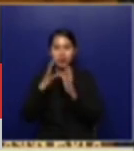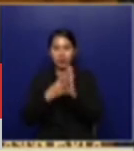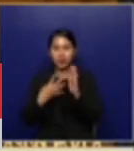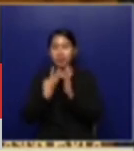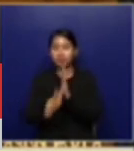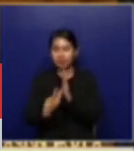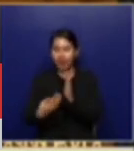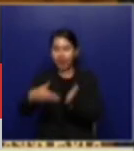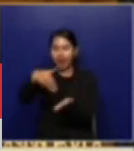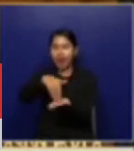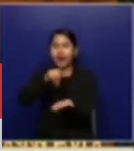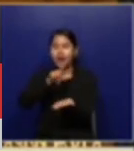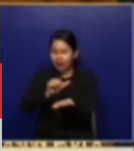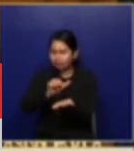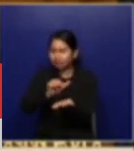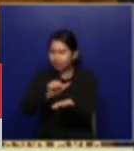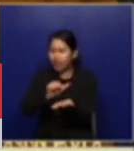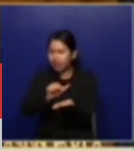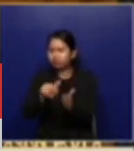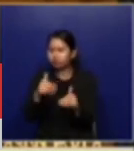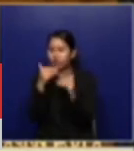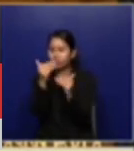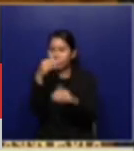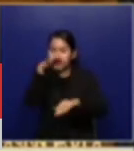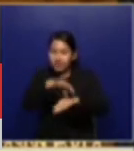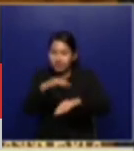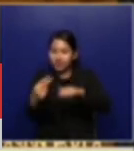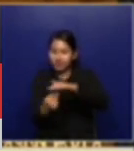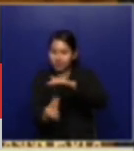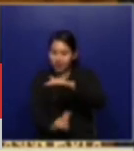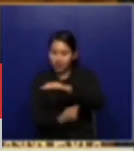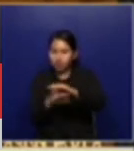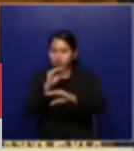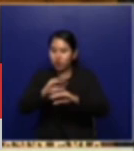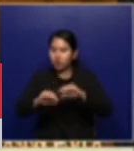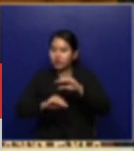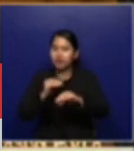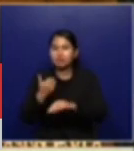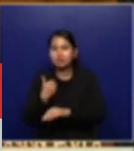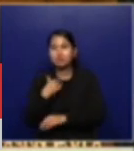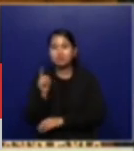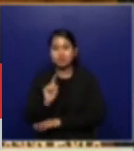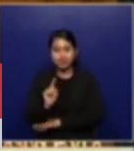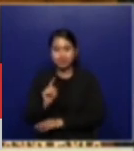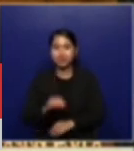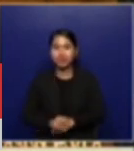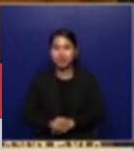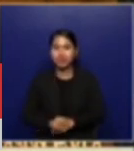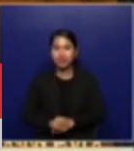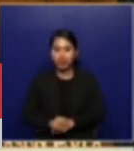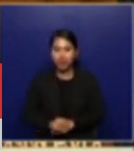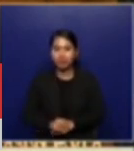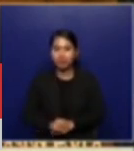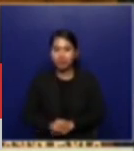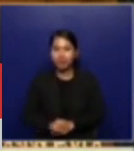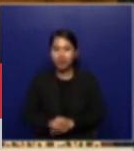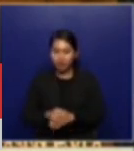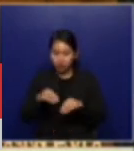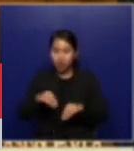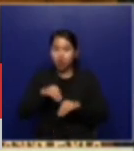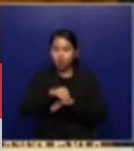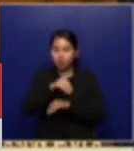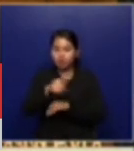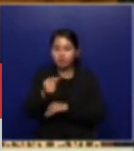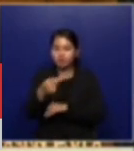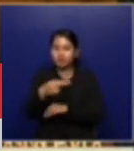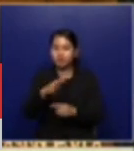หลักเกณฑ์ในการกำหนดจุดสร้างสะพานลอยผมก็ขออนุญาตคร่าวๆนะครับก็คือจะดำเนินการโดยกรมทางหลวงซึ่งจะ